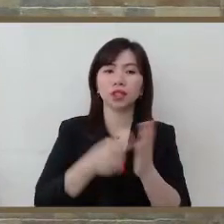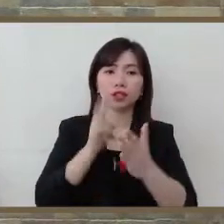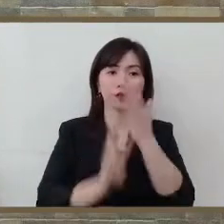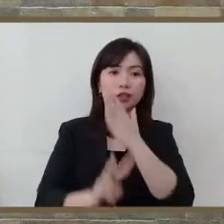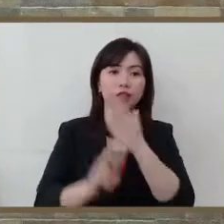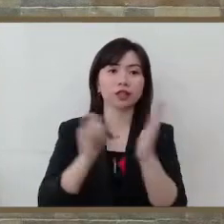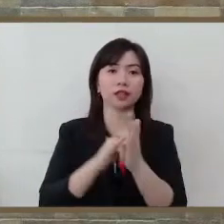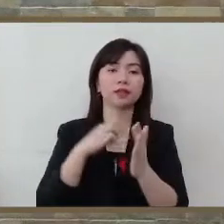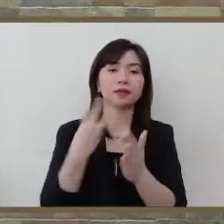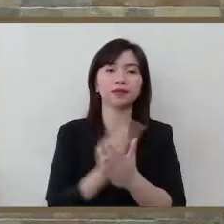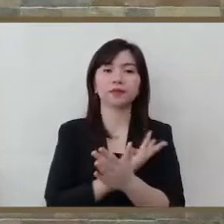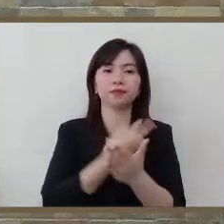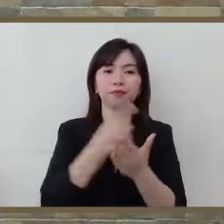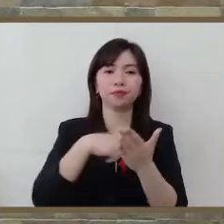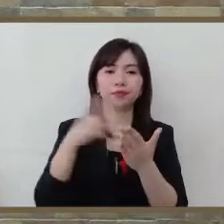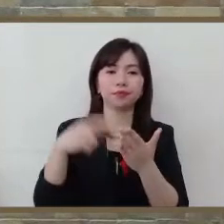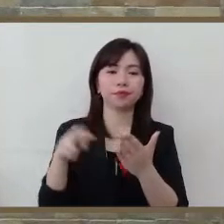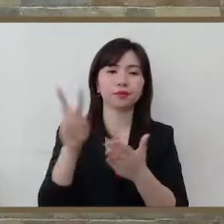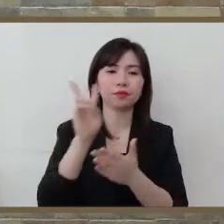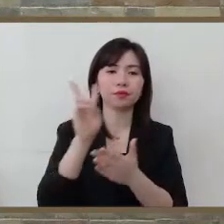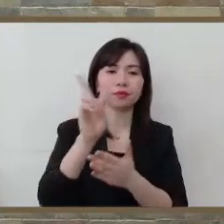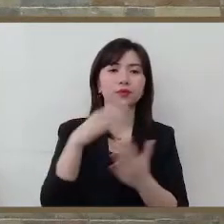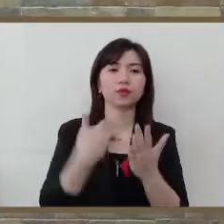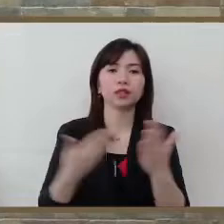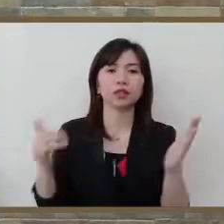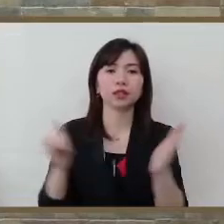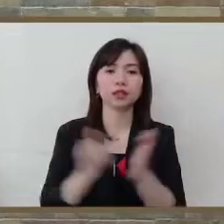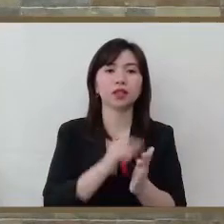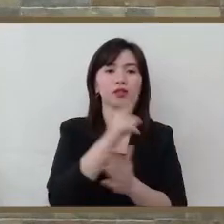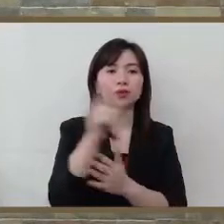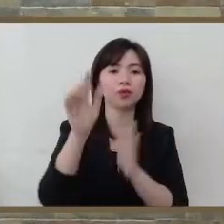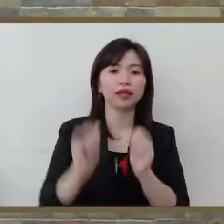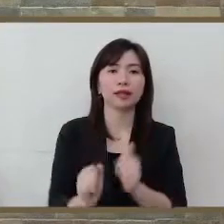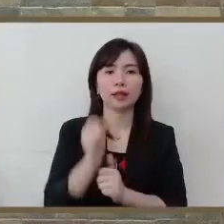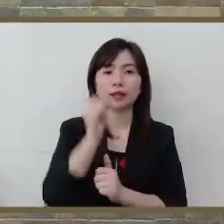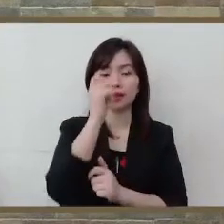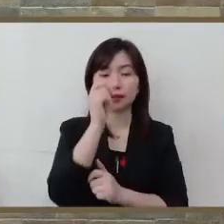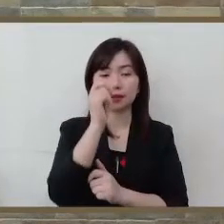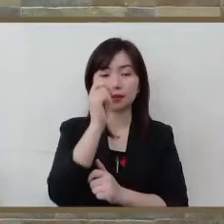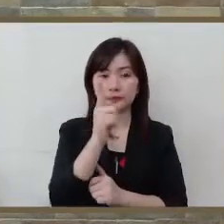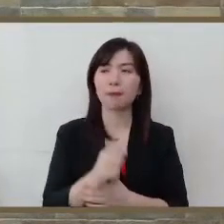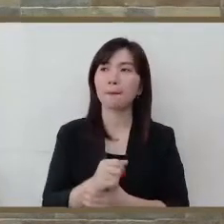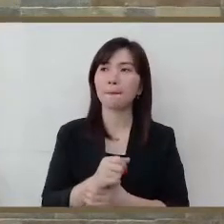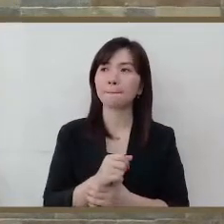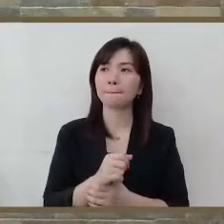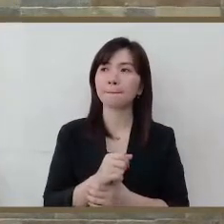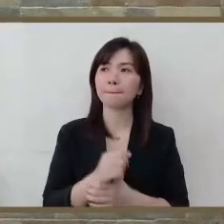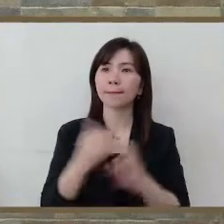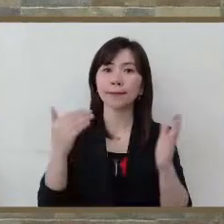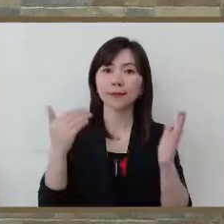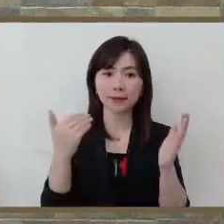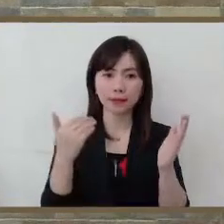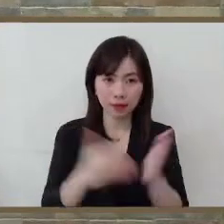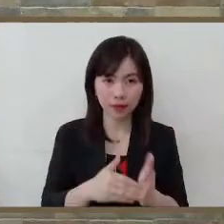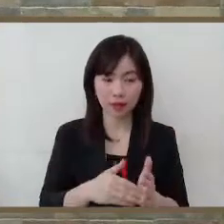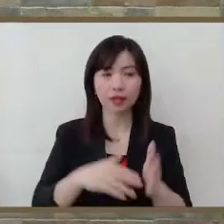bagay na makikita. And take note, itong dalawang bagay na makikita nyo po, nasa sa atin